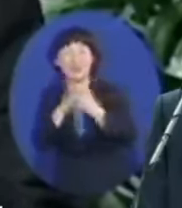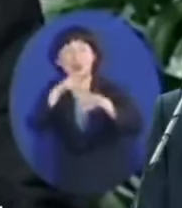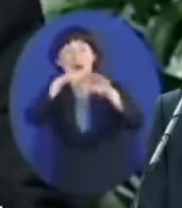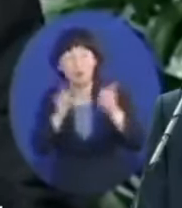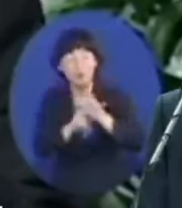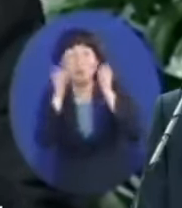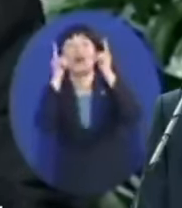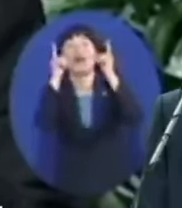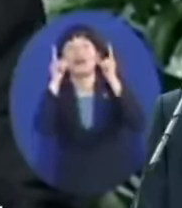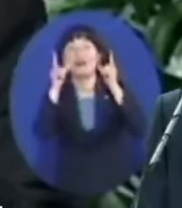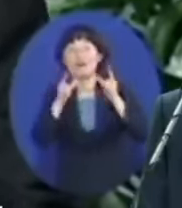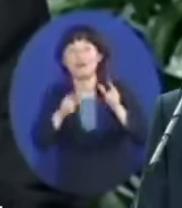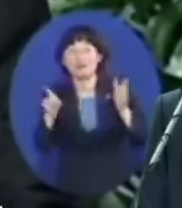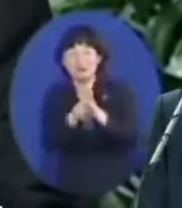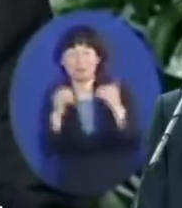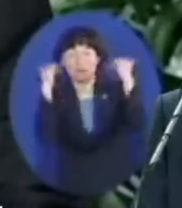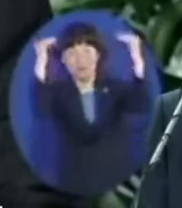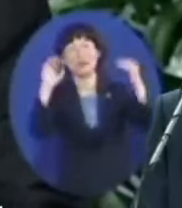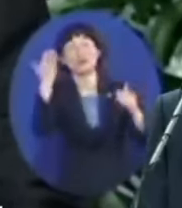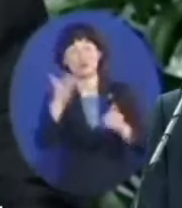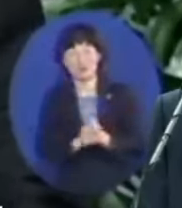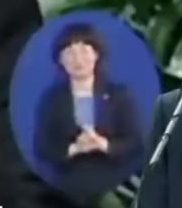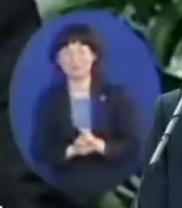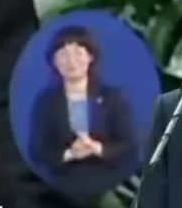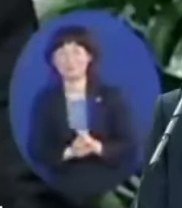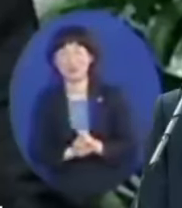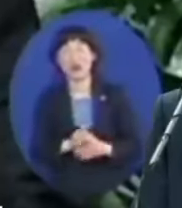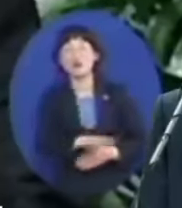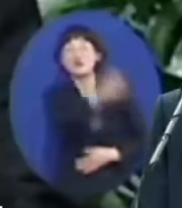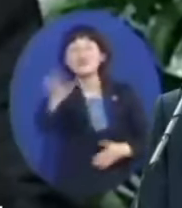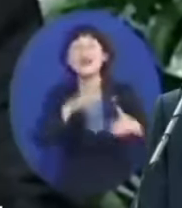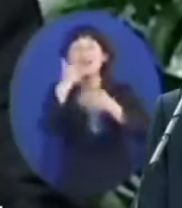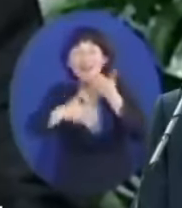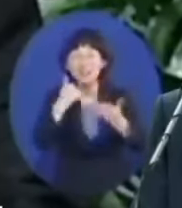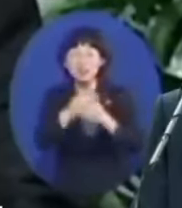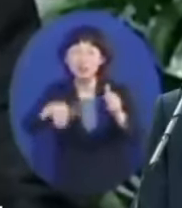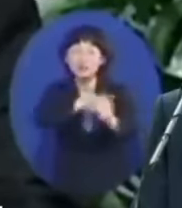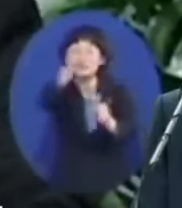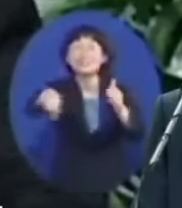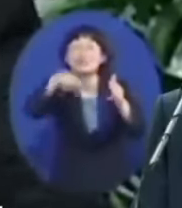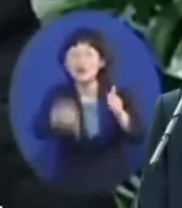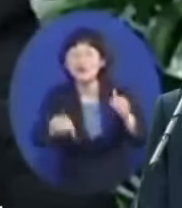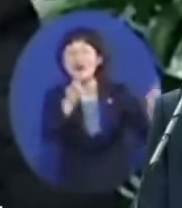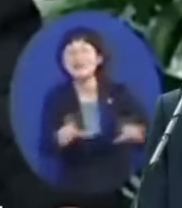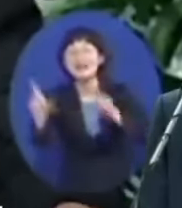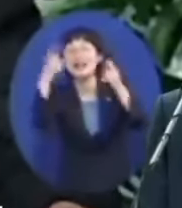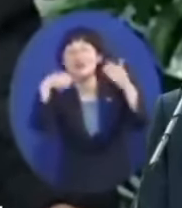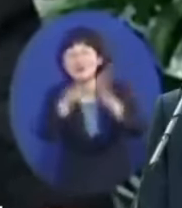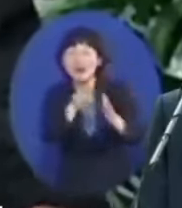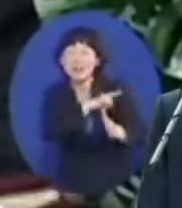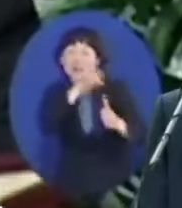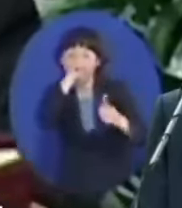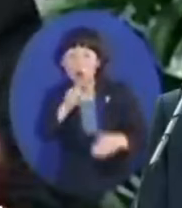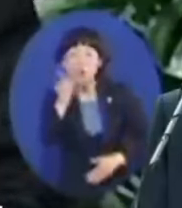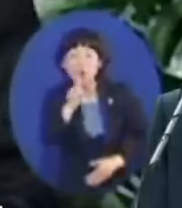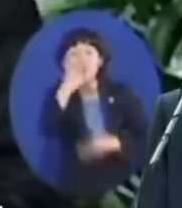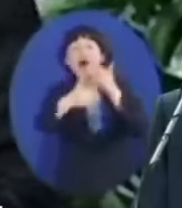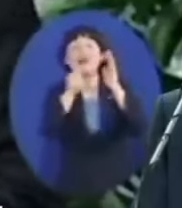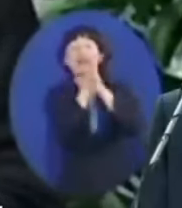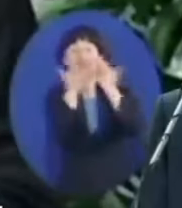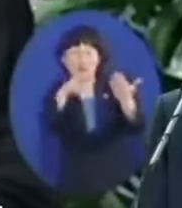번쩍 눈이 뜨이고 신앙이 자라게 되는 것입니다. 우리가 하나님의 분위기 속에 살기 위해서 제일 좋은 것은 성경을 읽는